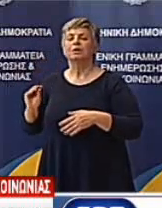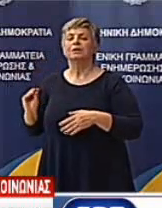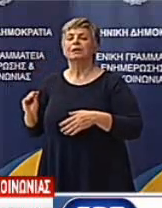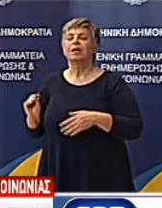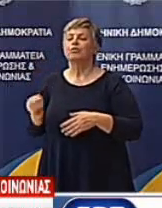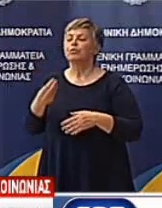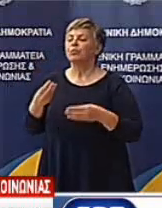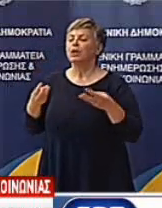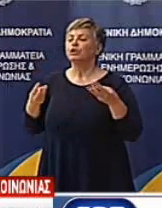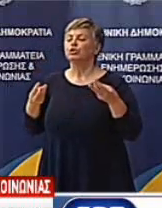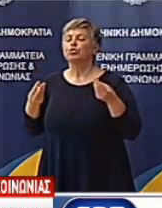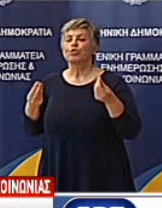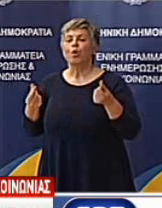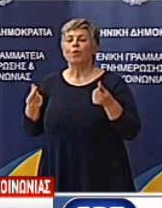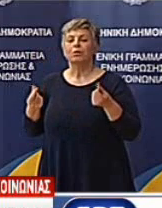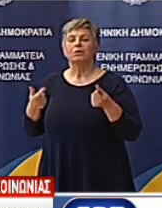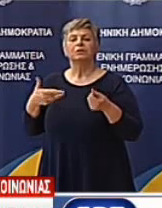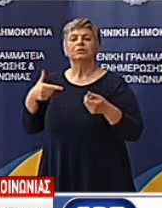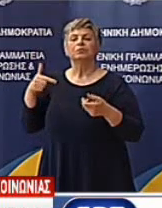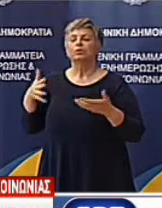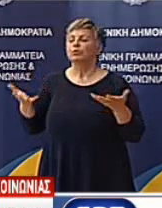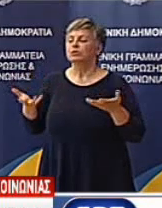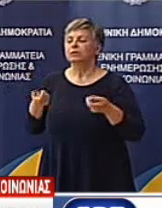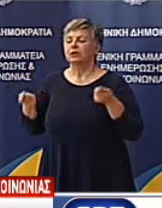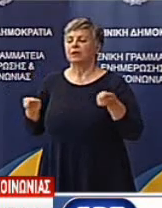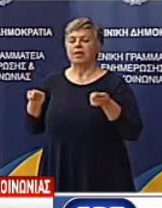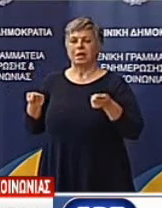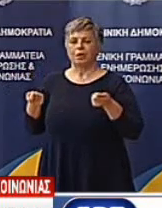στη διαχείριση του ζητήματος από την γειτονική μας χώρα.